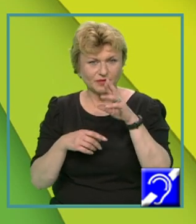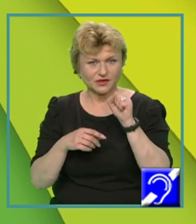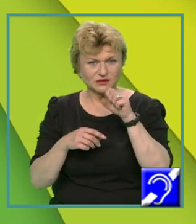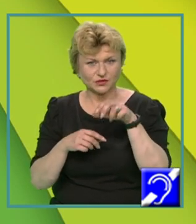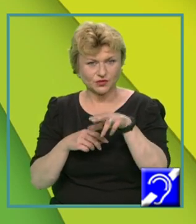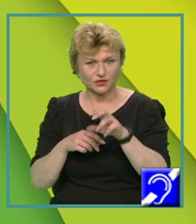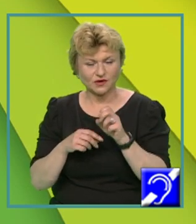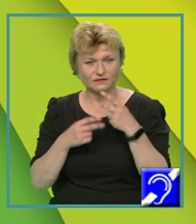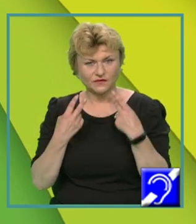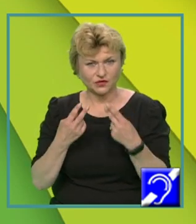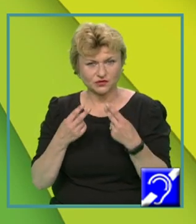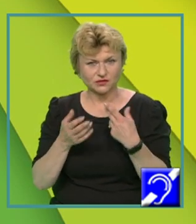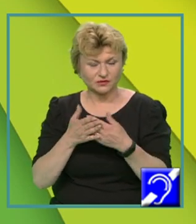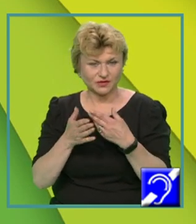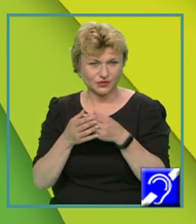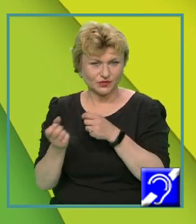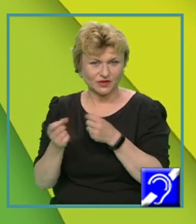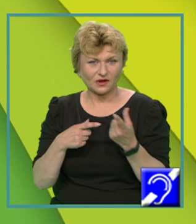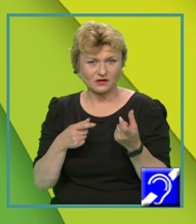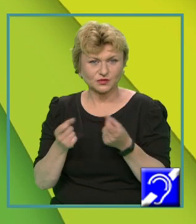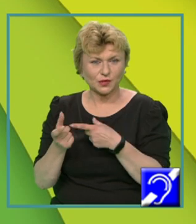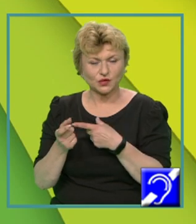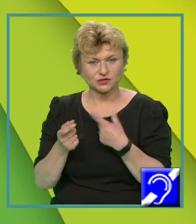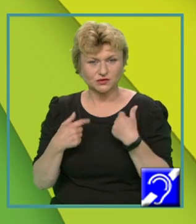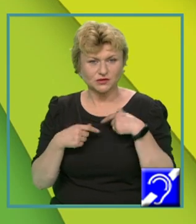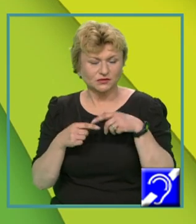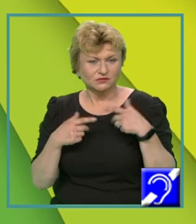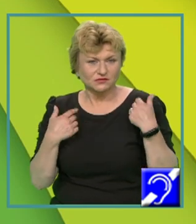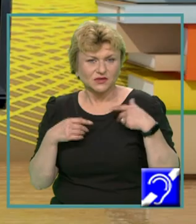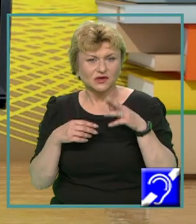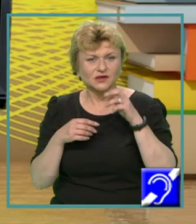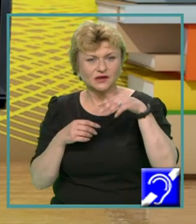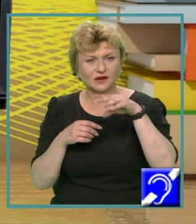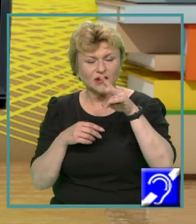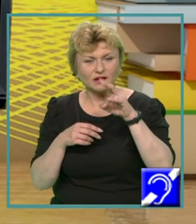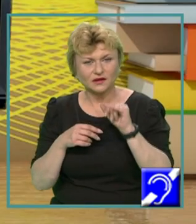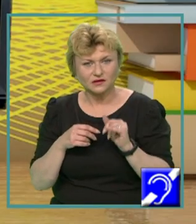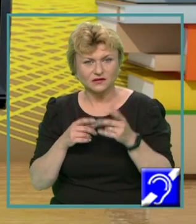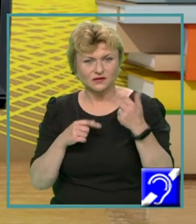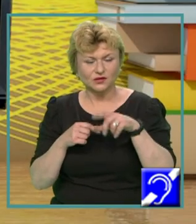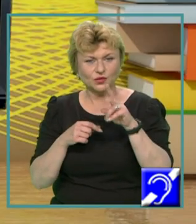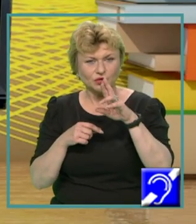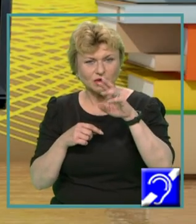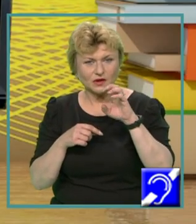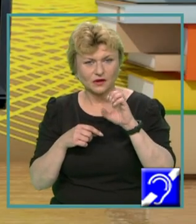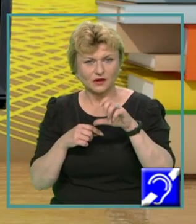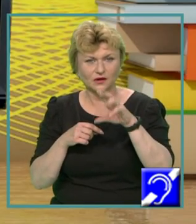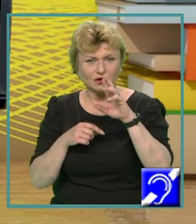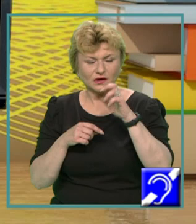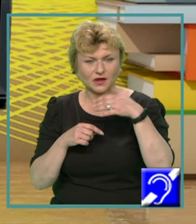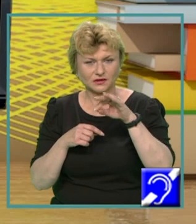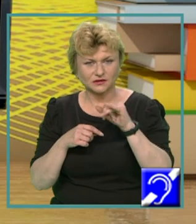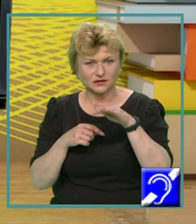sunt transportate la cei doi rinichi, uree, creatinină, acid uric, amoniac, pentru a fi eliminate